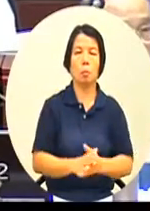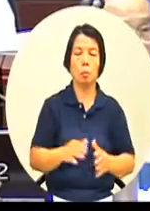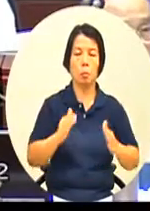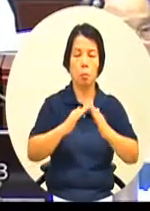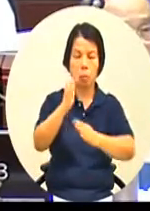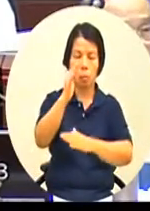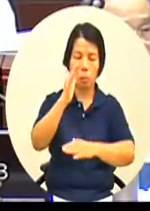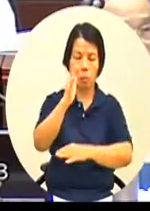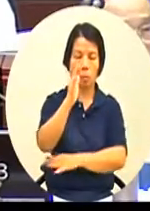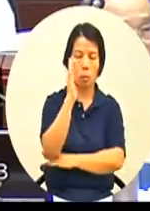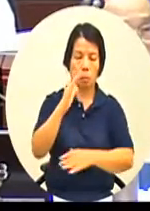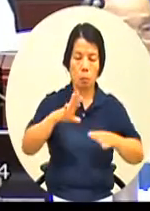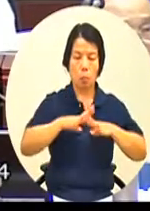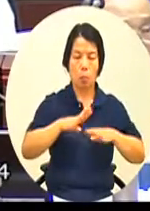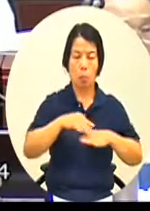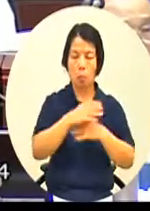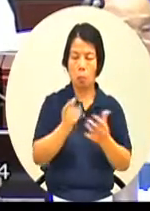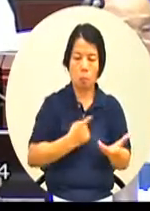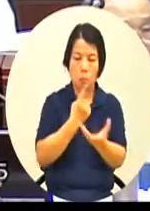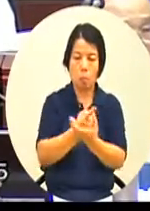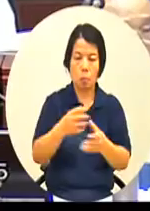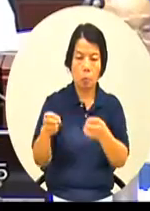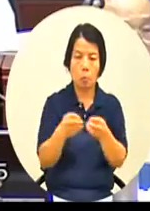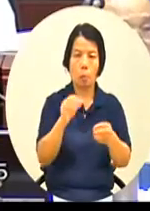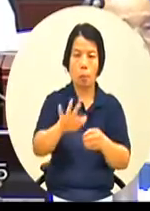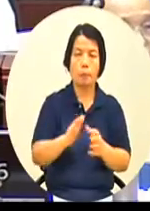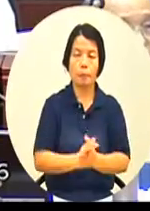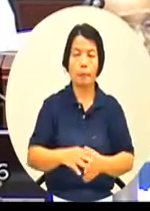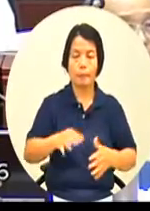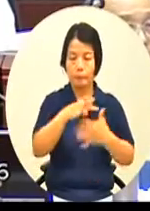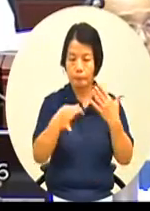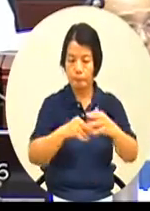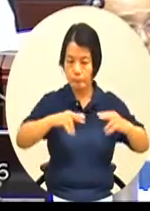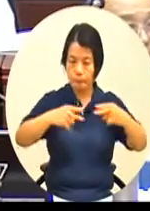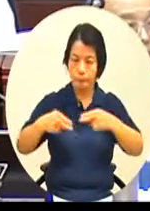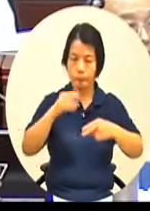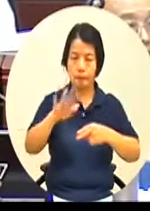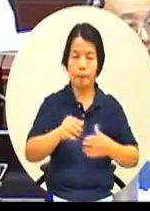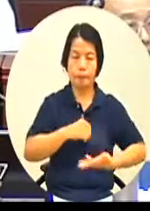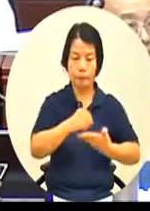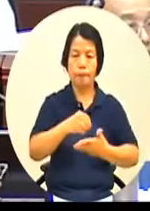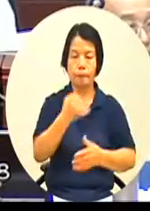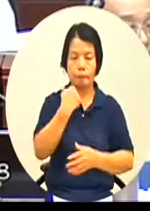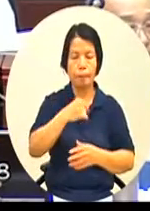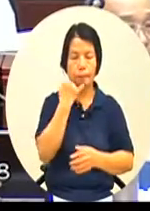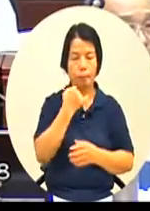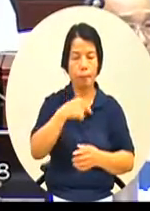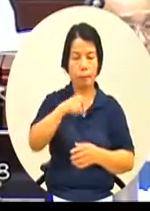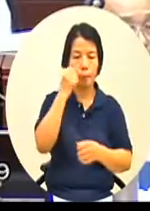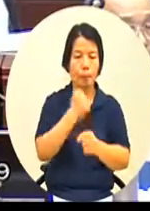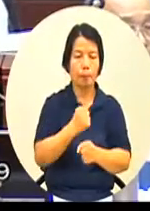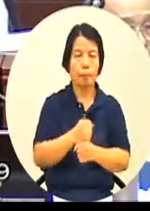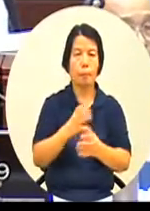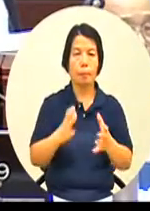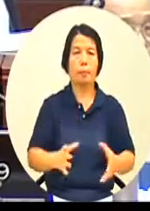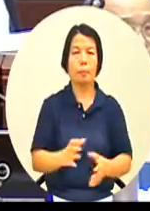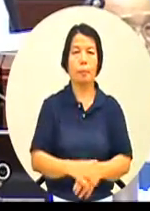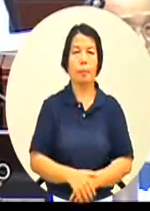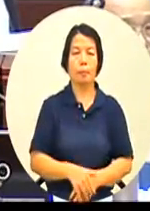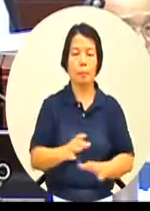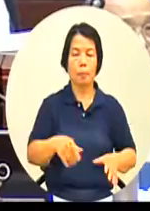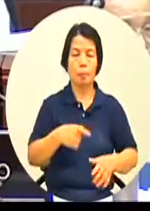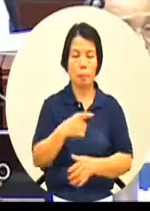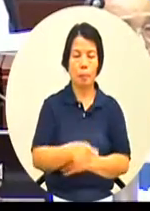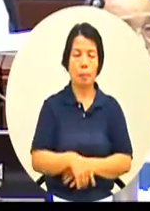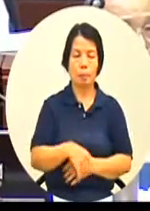的官员参与讨论，所以去修正这些意见，使它更可行。这个我听那个教授讲